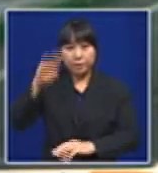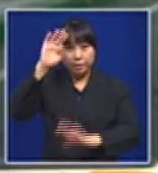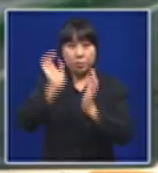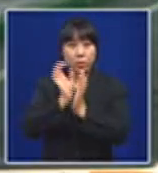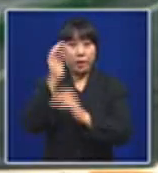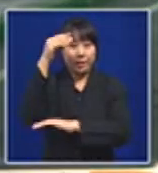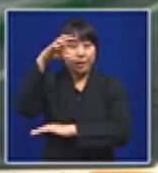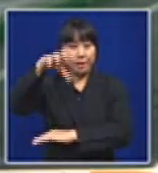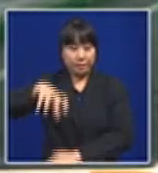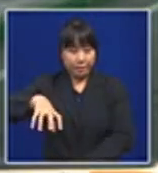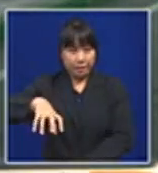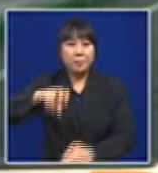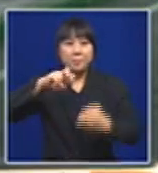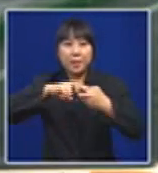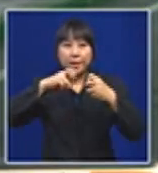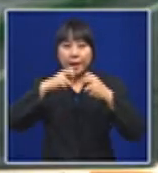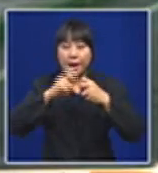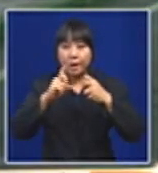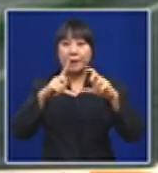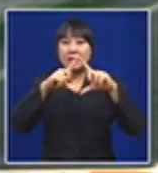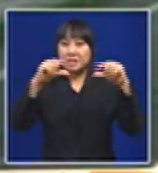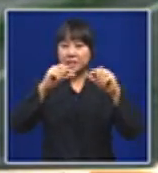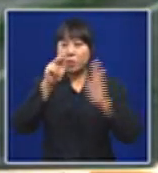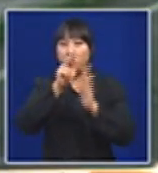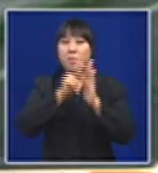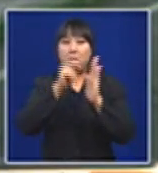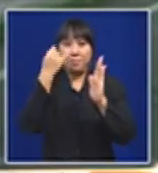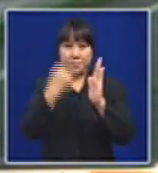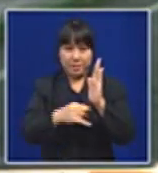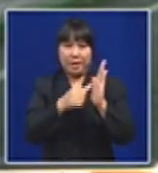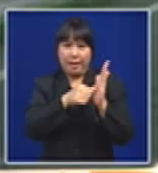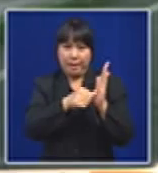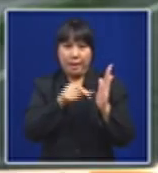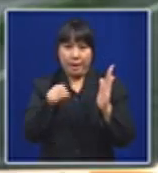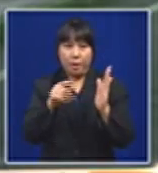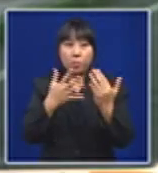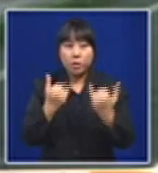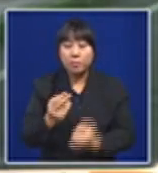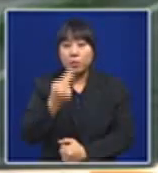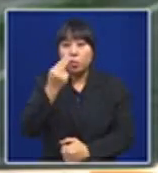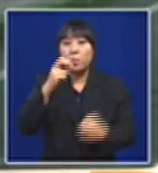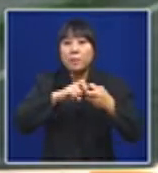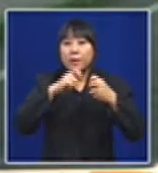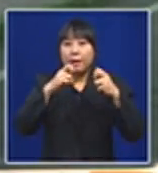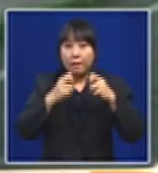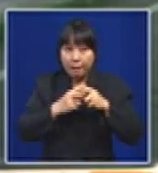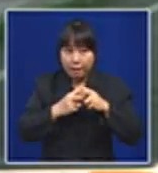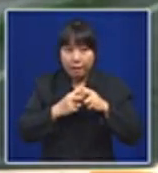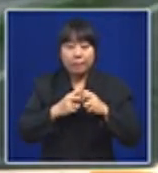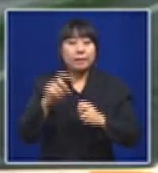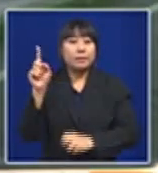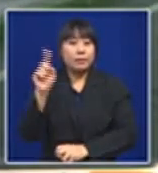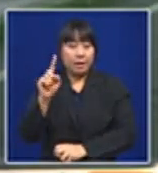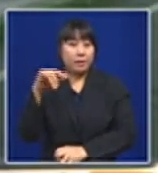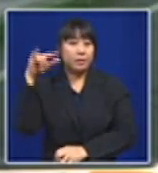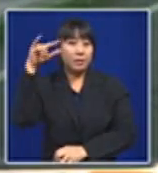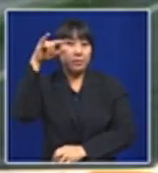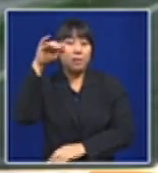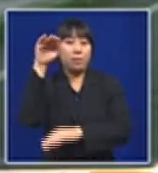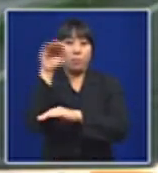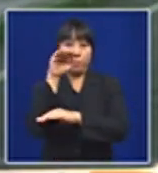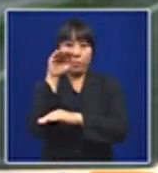ของการแก้ปัญหาแท็กซี่ที่กระทำผิดกฎหมายวันนี้เราจะมาดูปัญหาที่เกิดขึ้นในพื้นที่ท่าอากาศยานสุวร